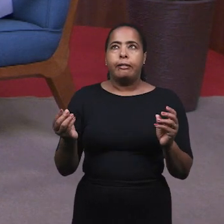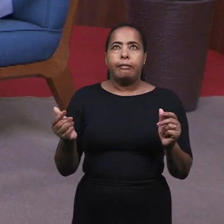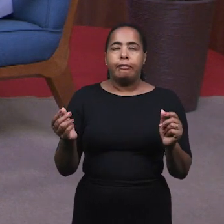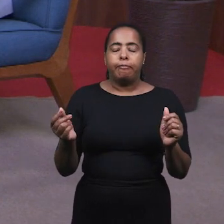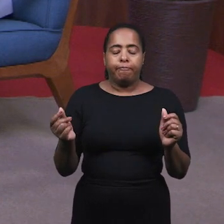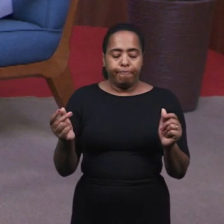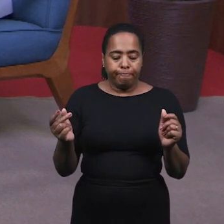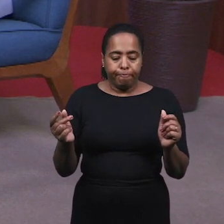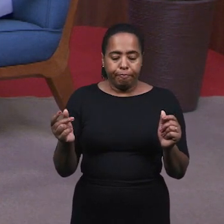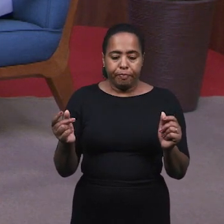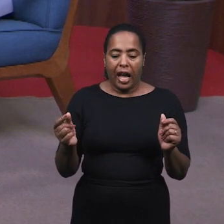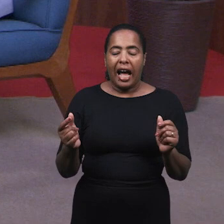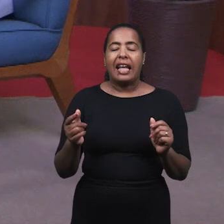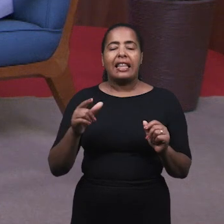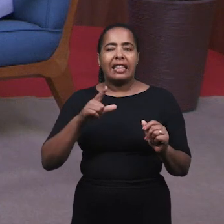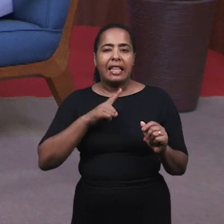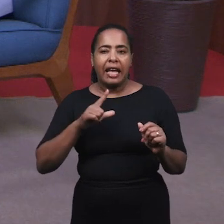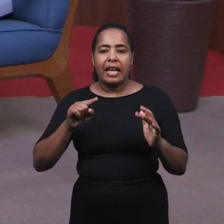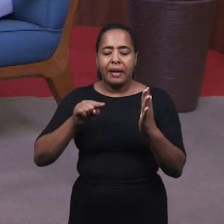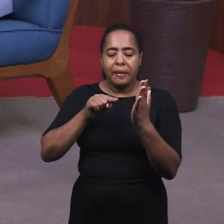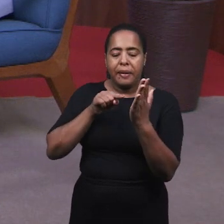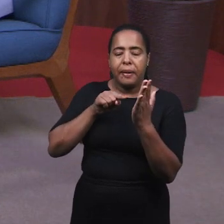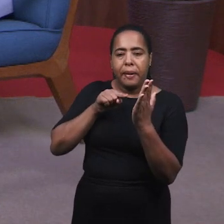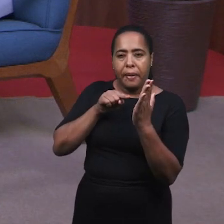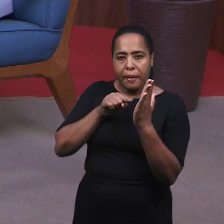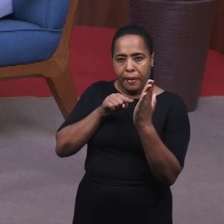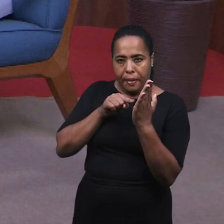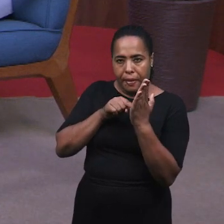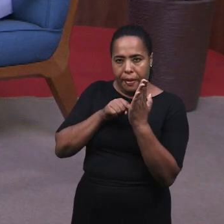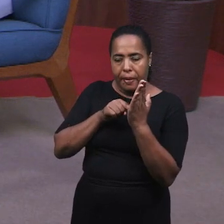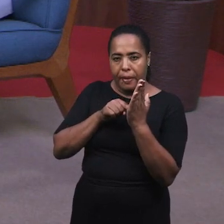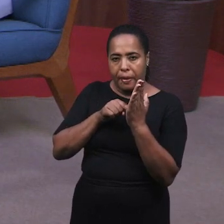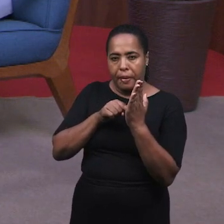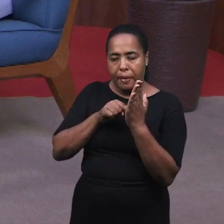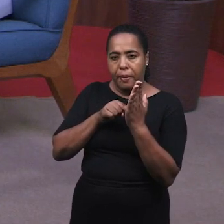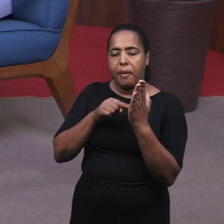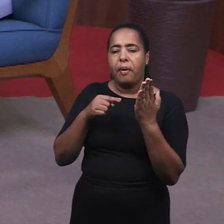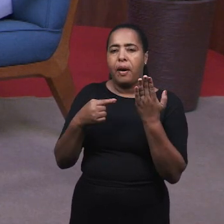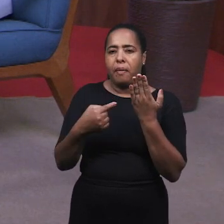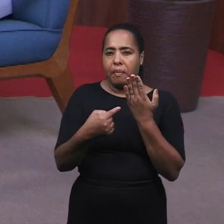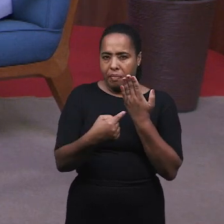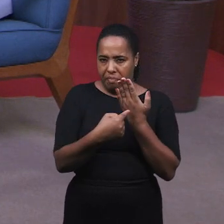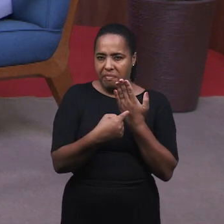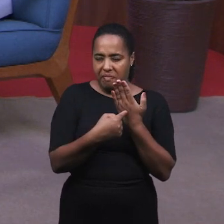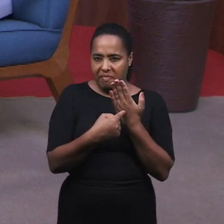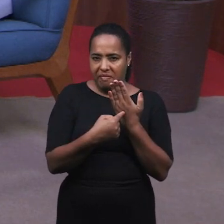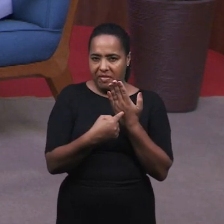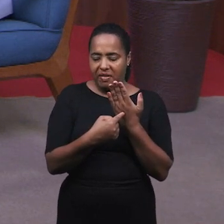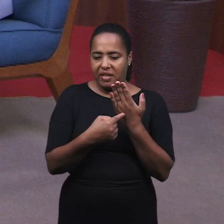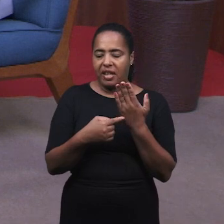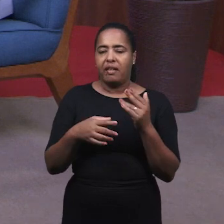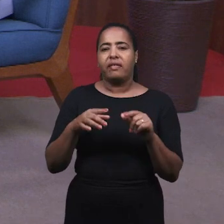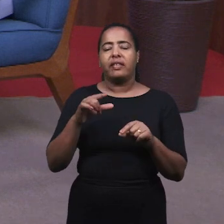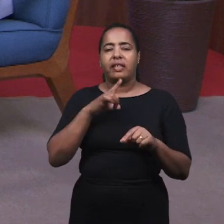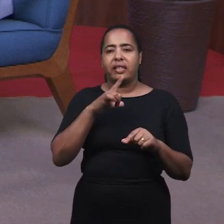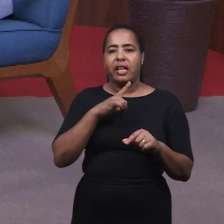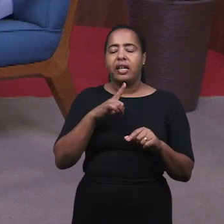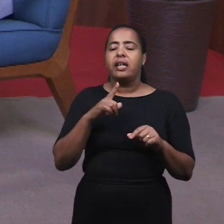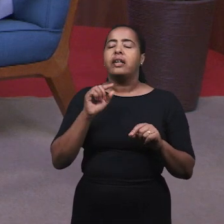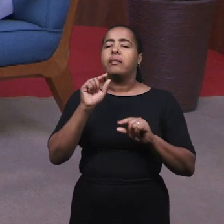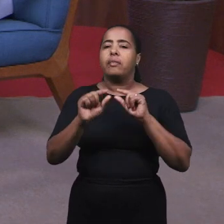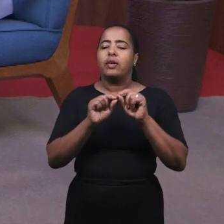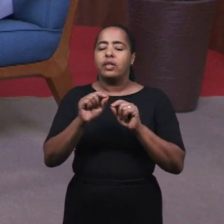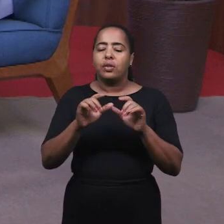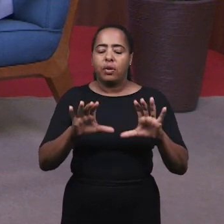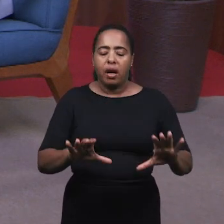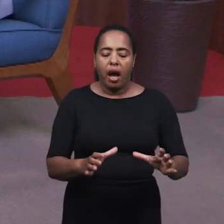Il y a une analogie, une métaphore, et je trouve très intéressant, comme nous avons un vase et que